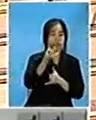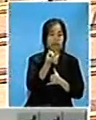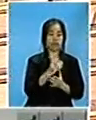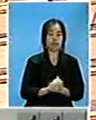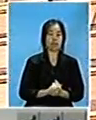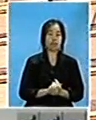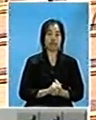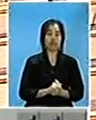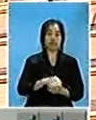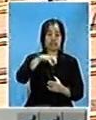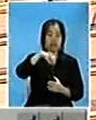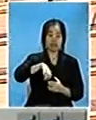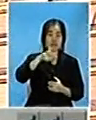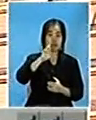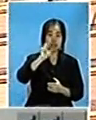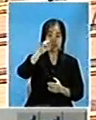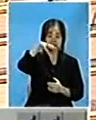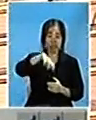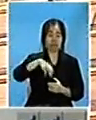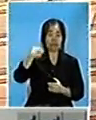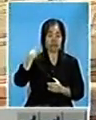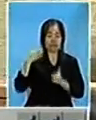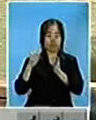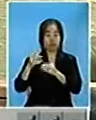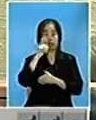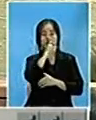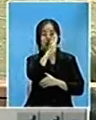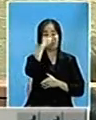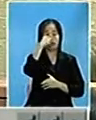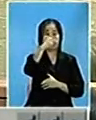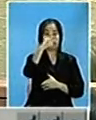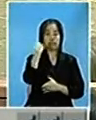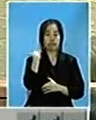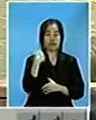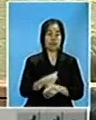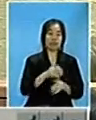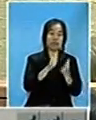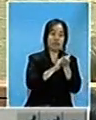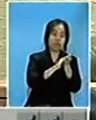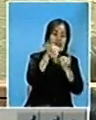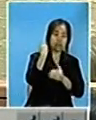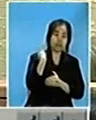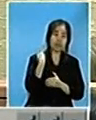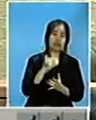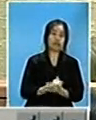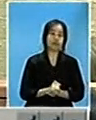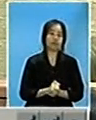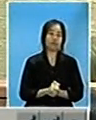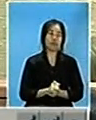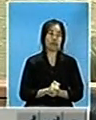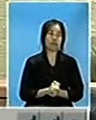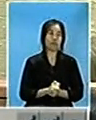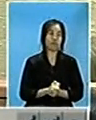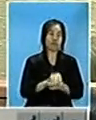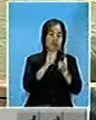ภาแห่งนี้ฝ่ายหนึ่งวิพากษ์วิจารณ์ท่านในเชิงลบก็มียกยอปอปั้นก็มีช